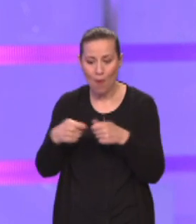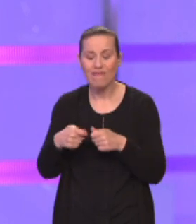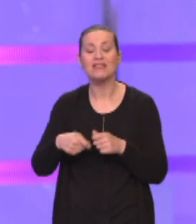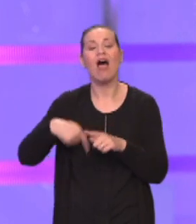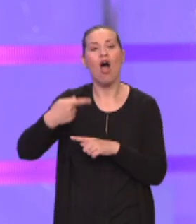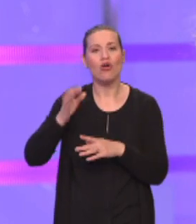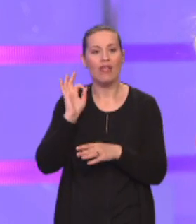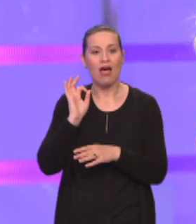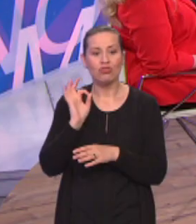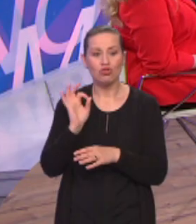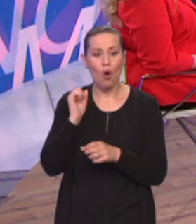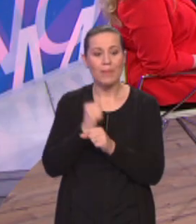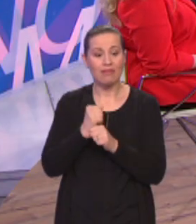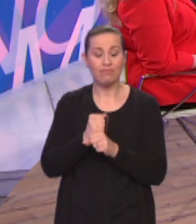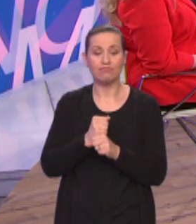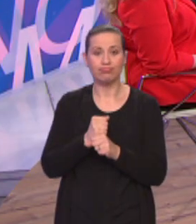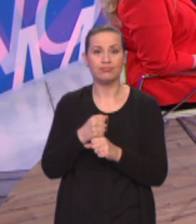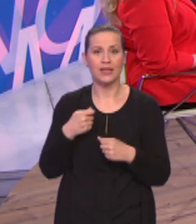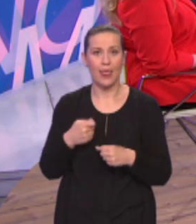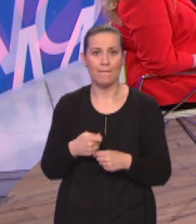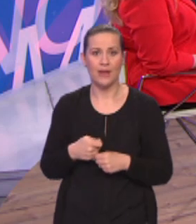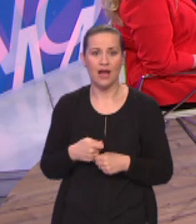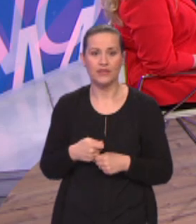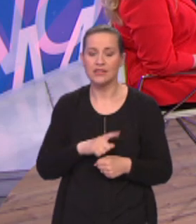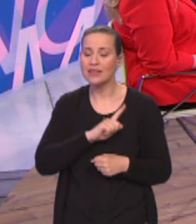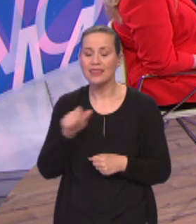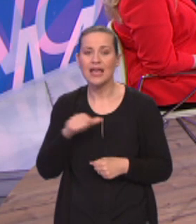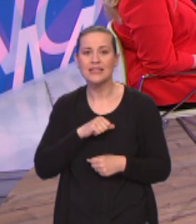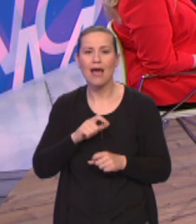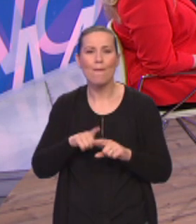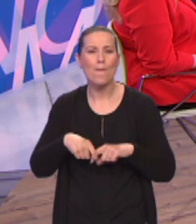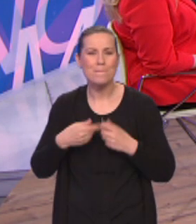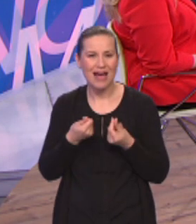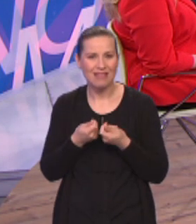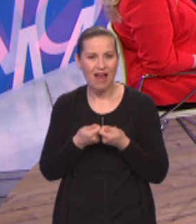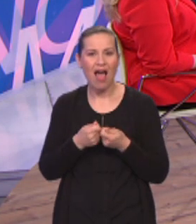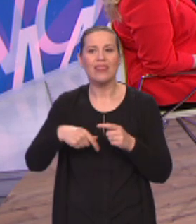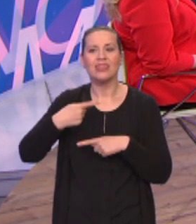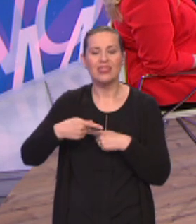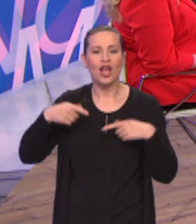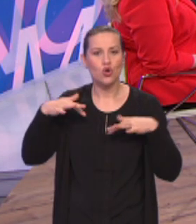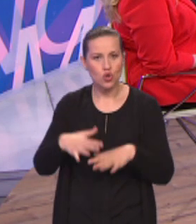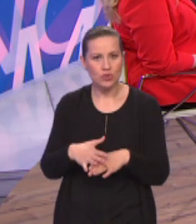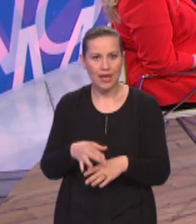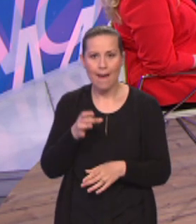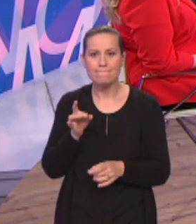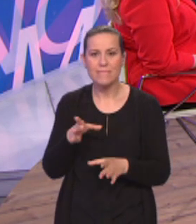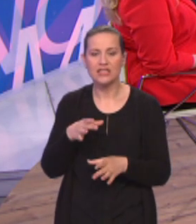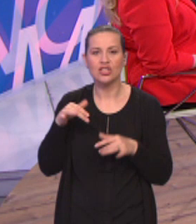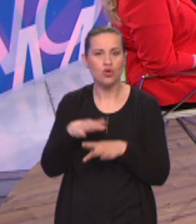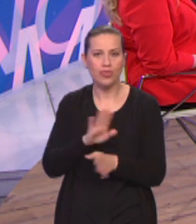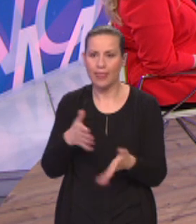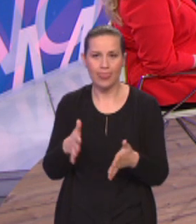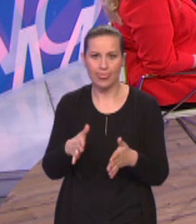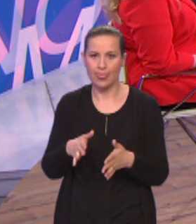jako dobra djela. Ne samo materijalno, nego ljudstvo. Bez ljudi nema boljitka. I na